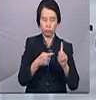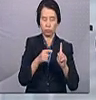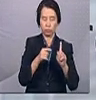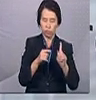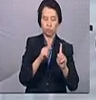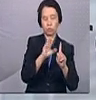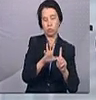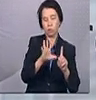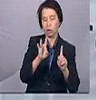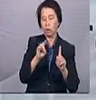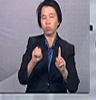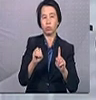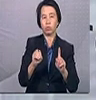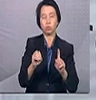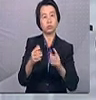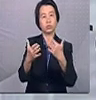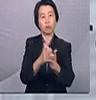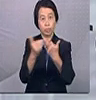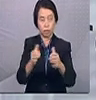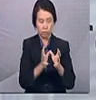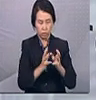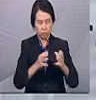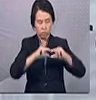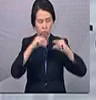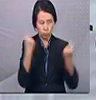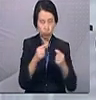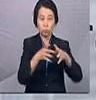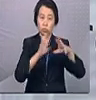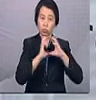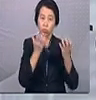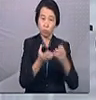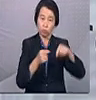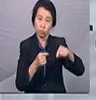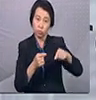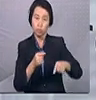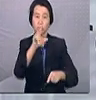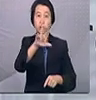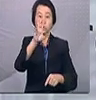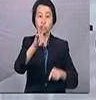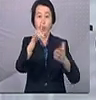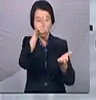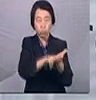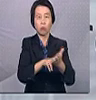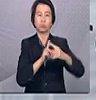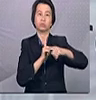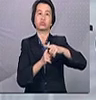1,580. Setakat ini, daripada kluster tersebut, 37 orang telah disahkan